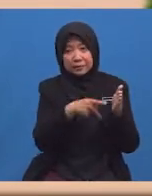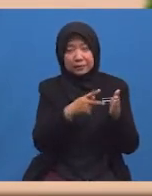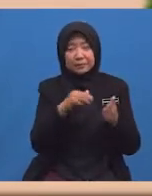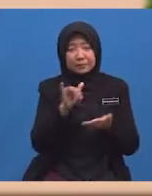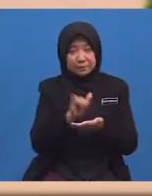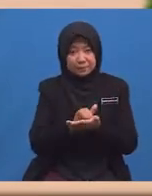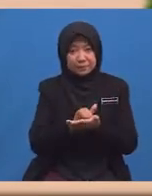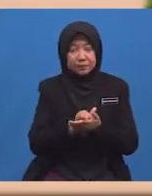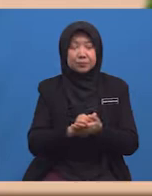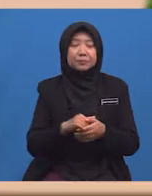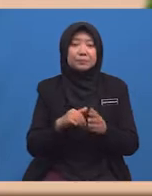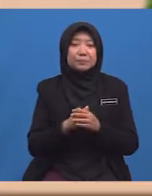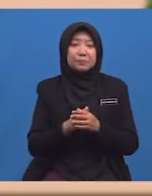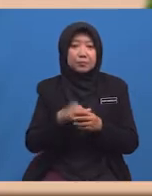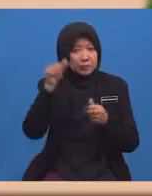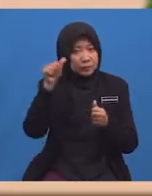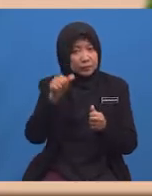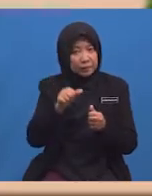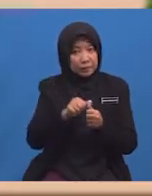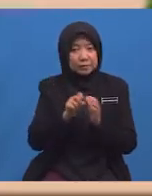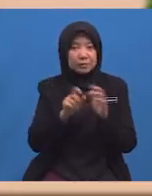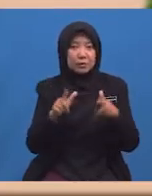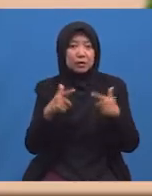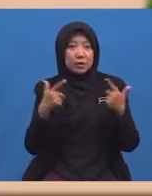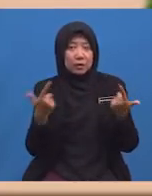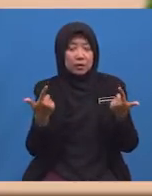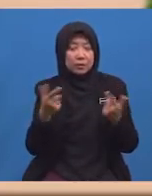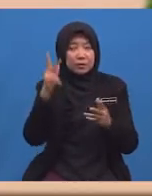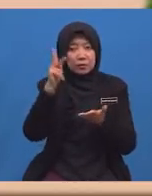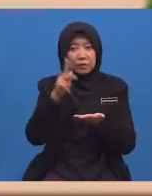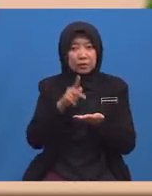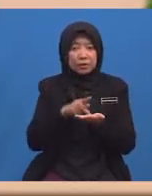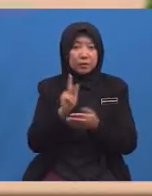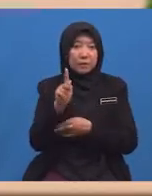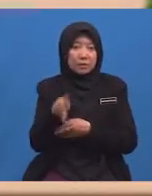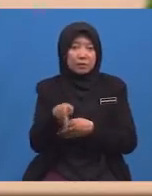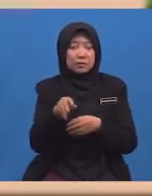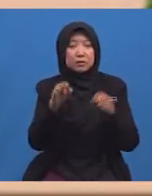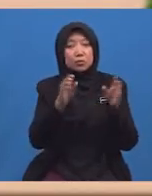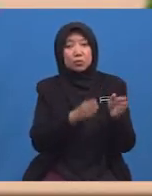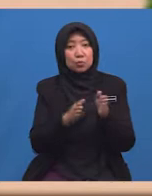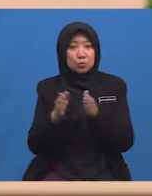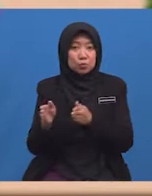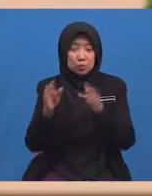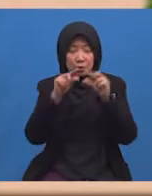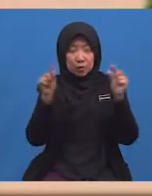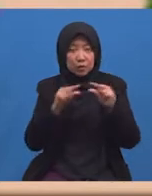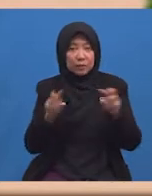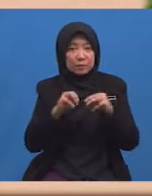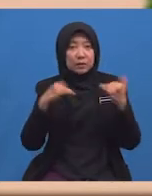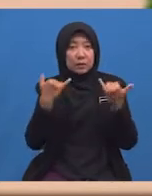Perlu diingatkan, selain mengenal pasti susun lapis masyarakat, pada subtopik